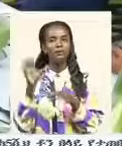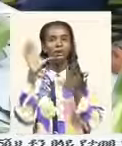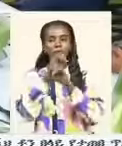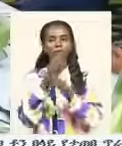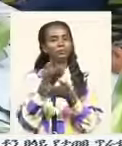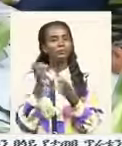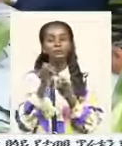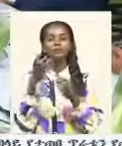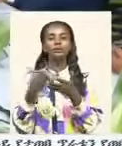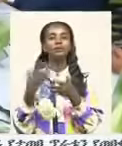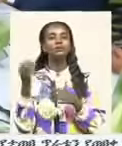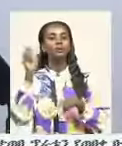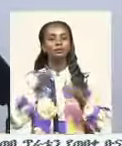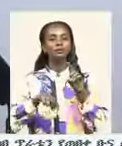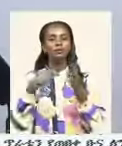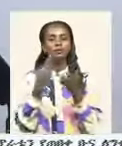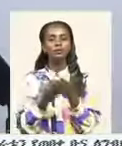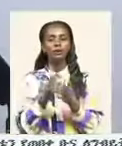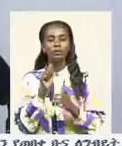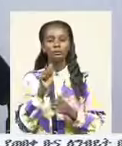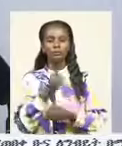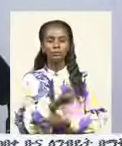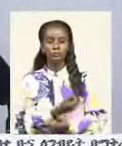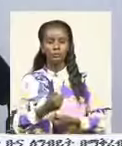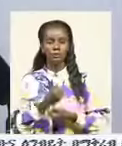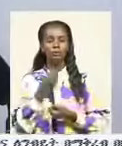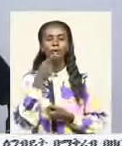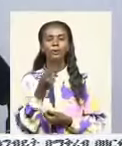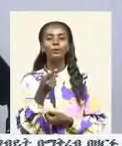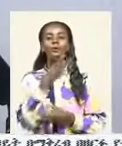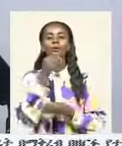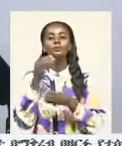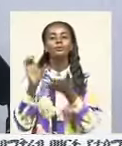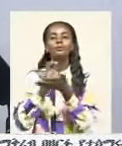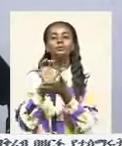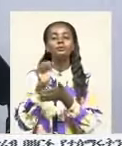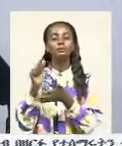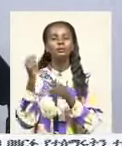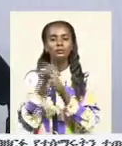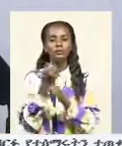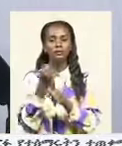ምንም ሊገዛ አይችልም። ስለዚህ ጥርስን ነክሶ ማምረትና ያን የተመረተ